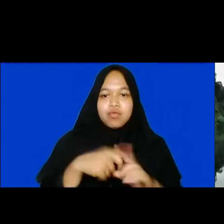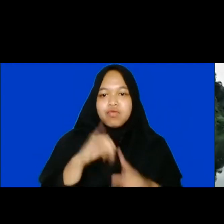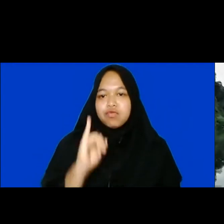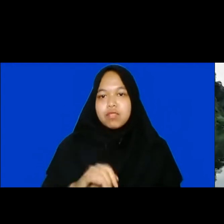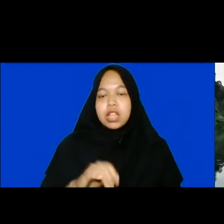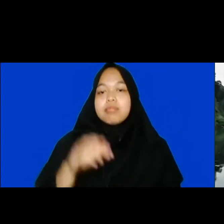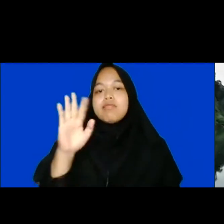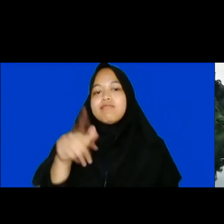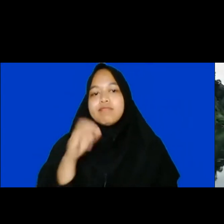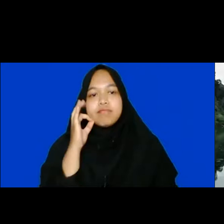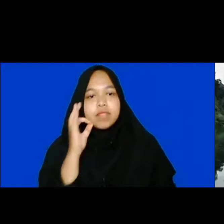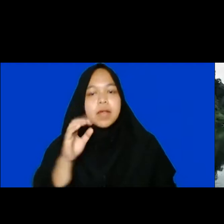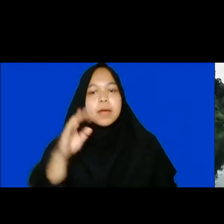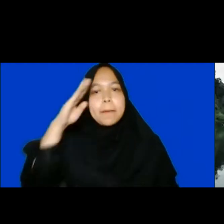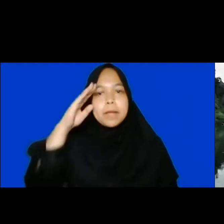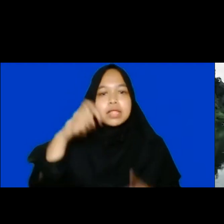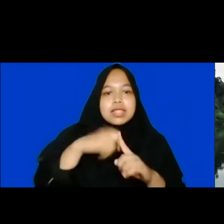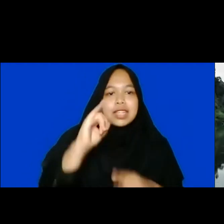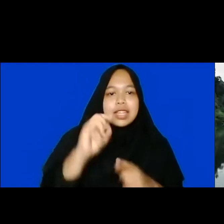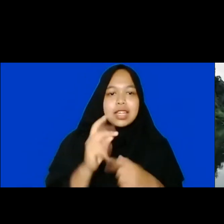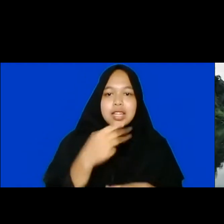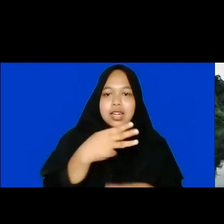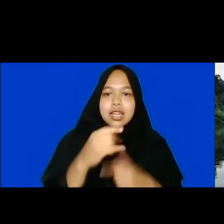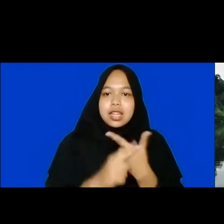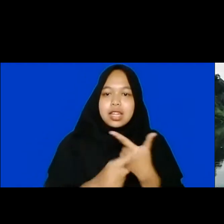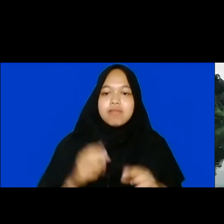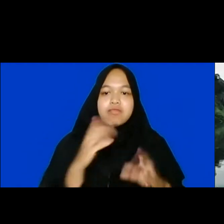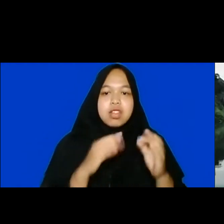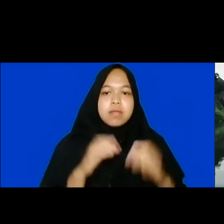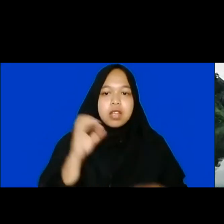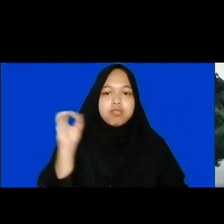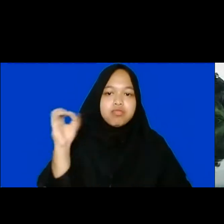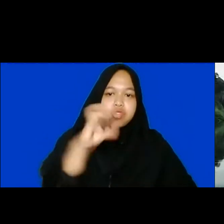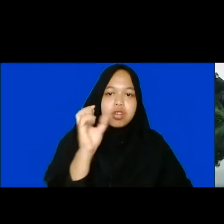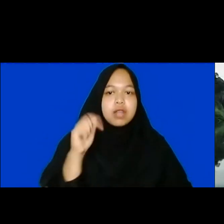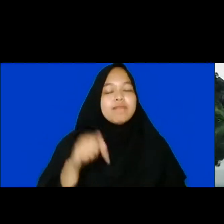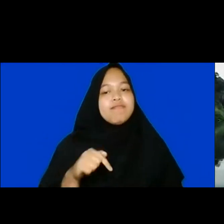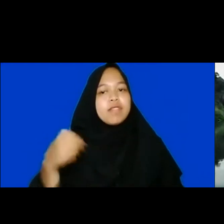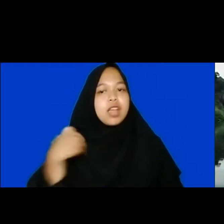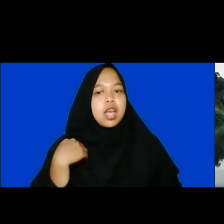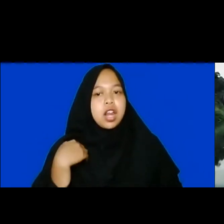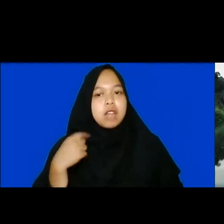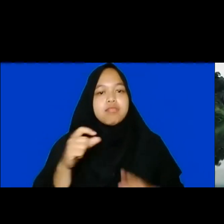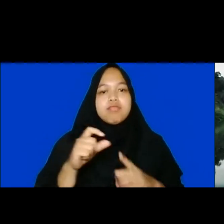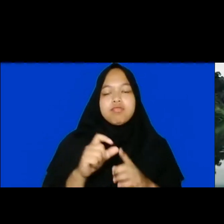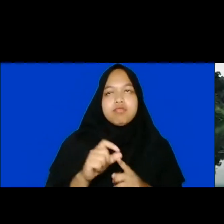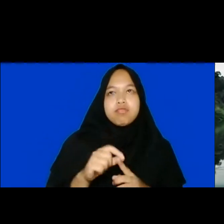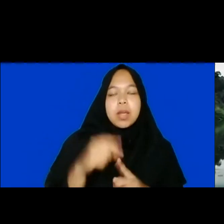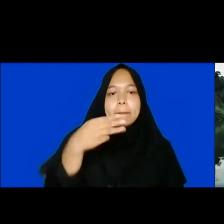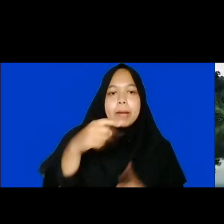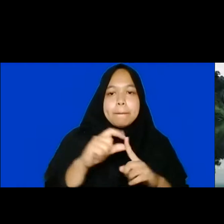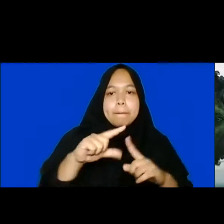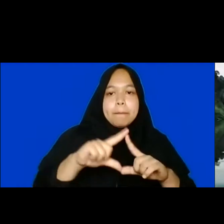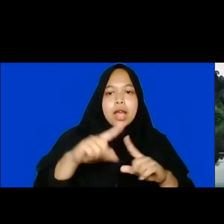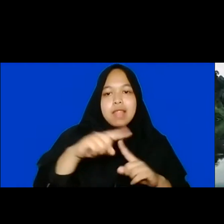bincang-bincang pada sore hari ini, ada pepatah tak kenal maka tak sayang, gitu ya. Nah, di sini saya selaku